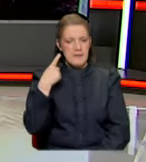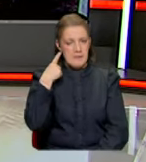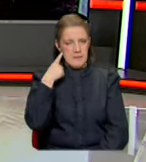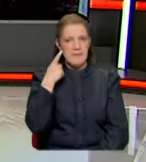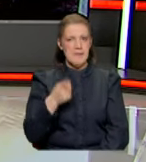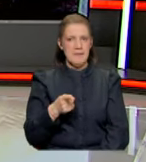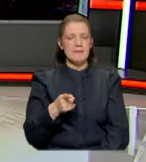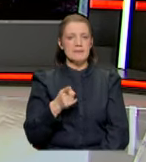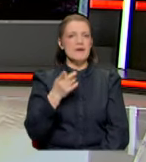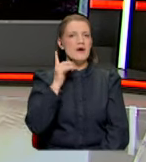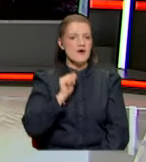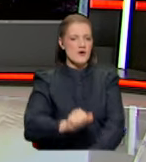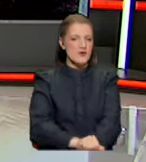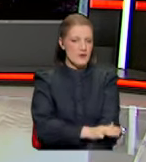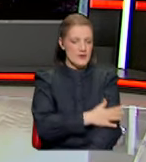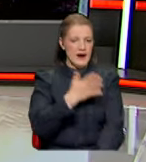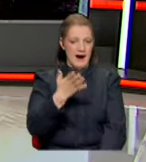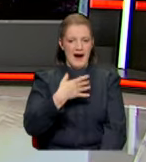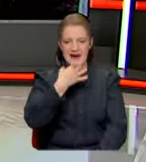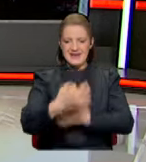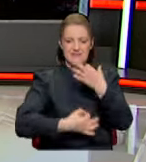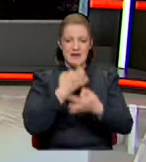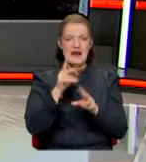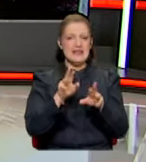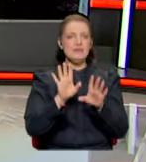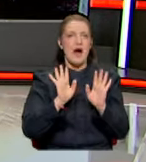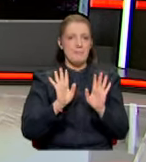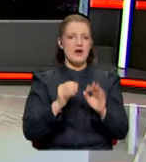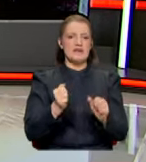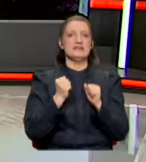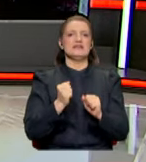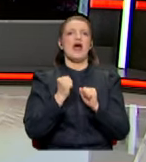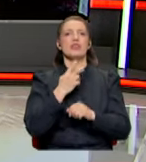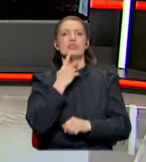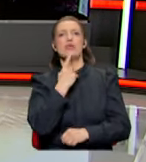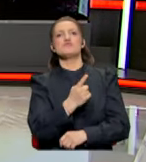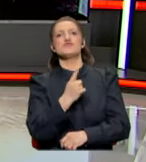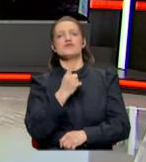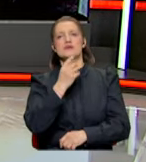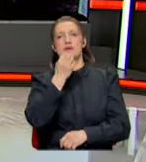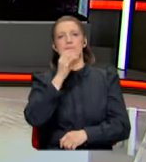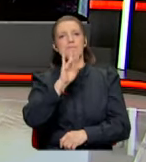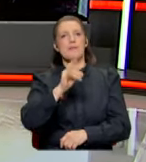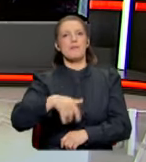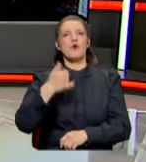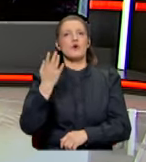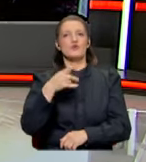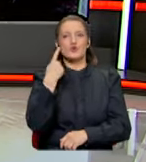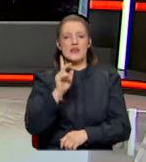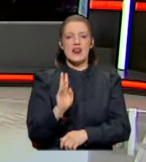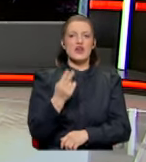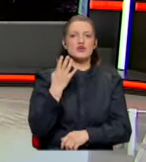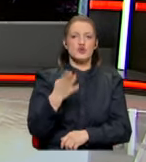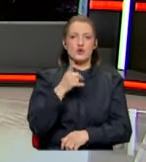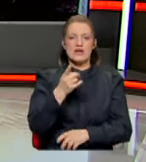dinleyince Yani duygusal ifadeler gibi duruyor ama çok sert söylemiş Devlet Bahçeli Dolayısıyla ilginç